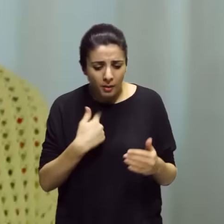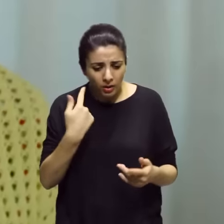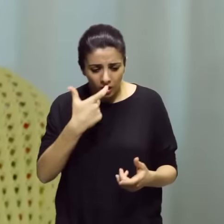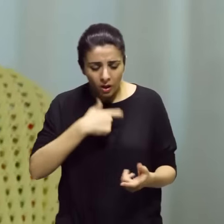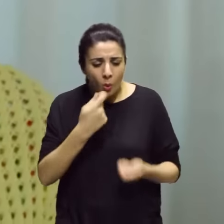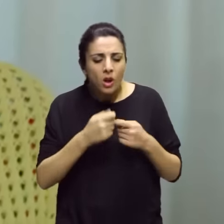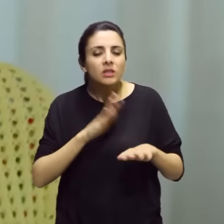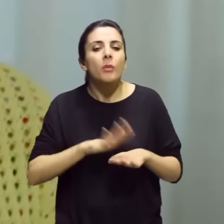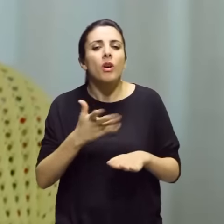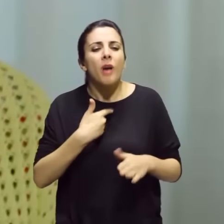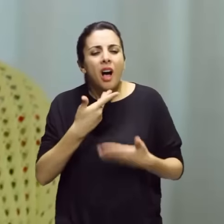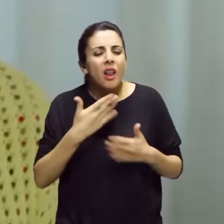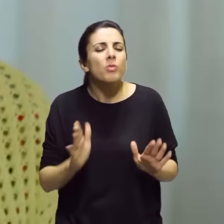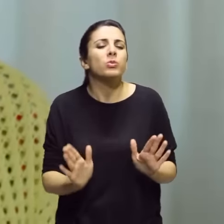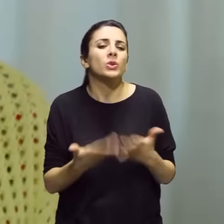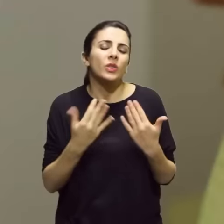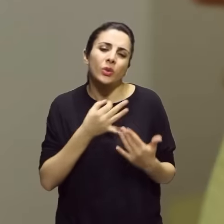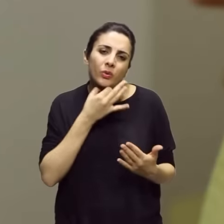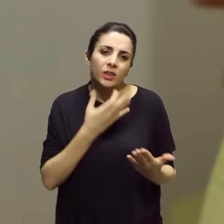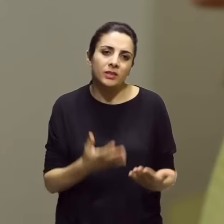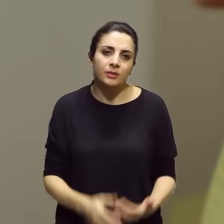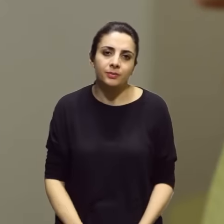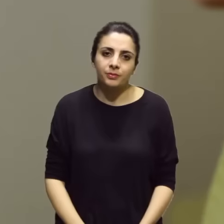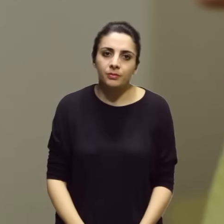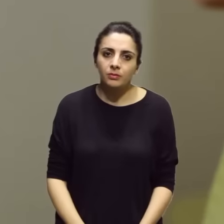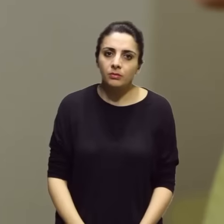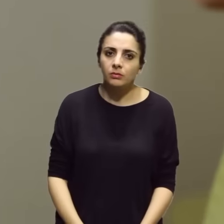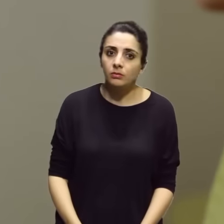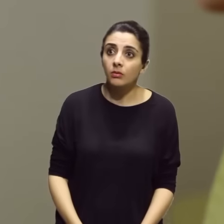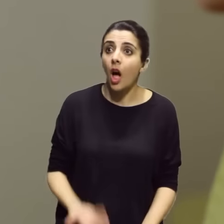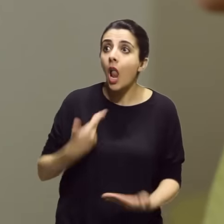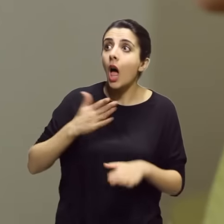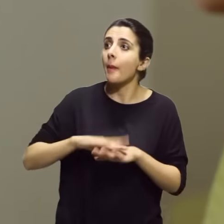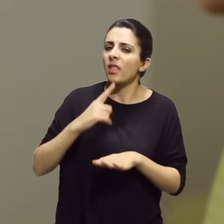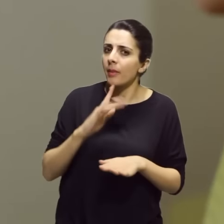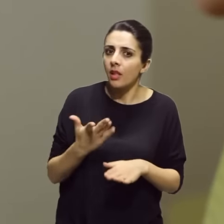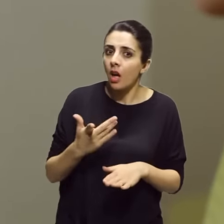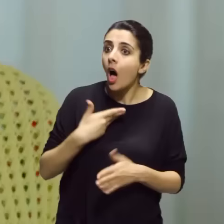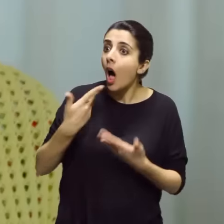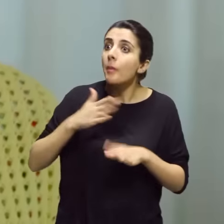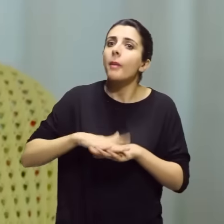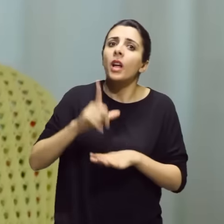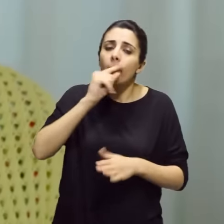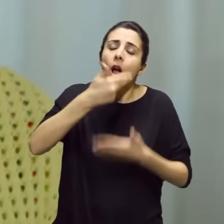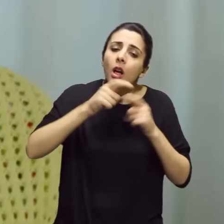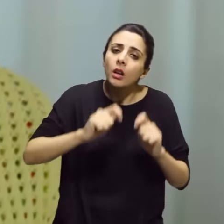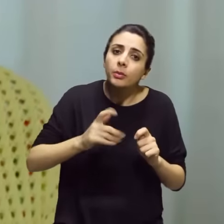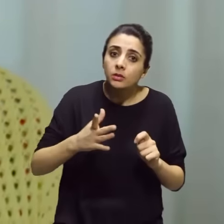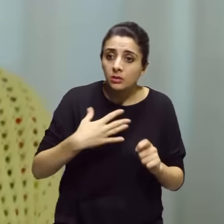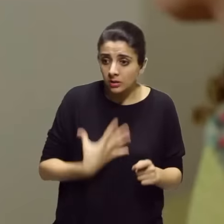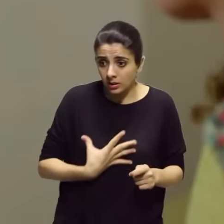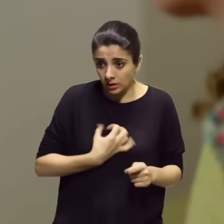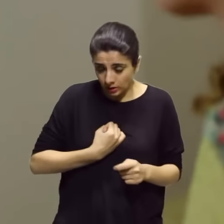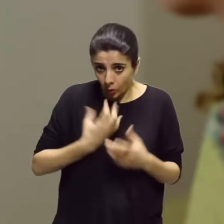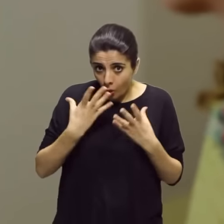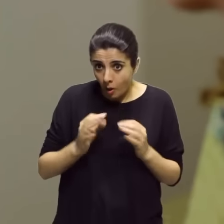uğraşma yani. Bana anlattırma şimdi lütfen. Anlattırma ne demek? Sen bana anlatmayacaksın da kime anlatacaksın? İçine mi